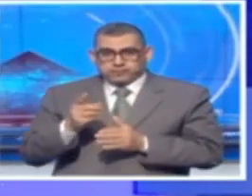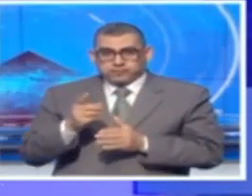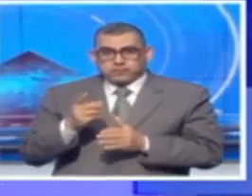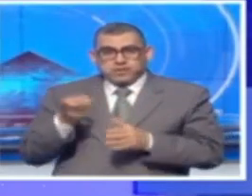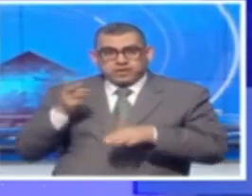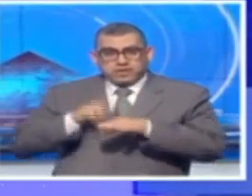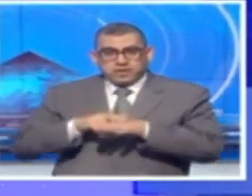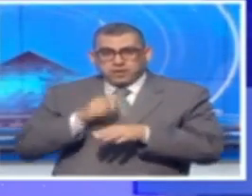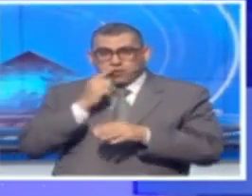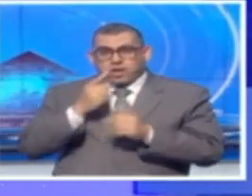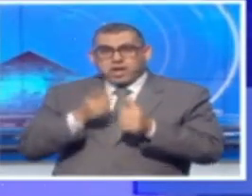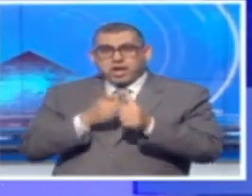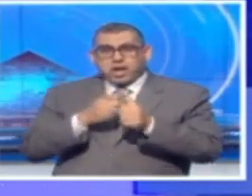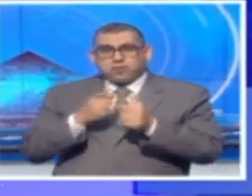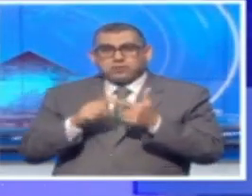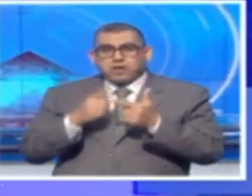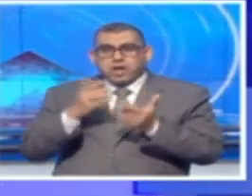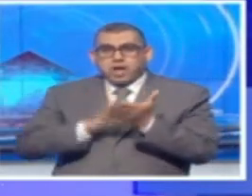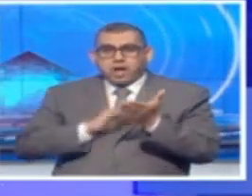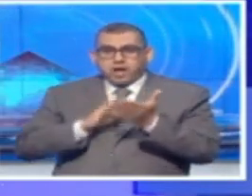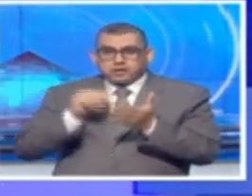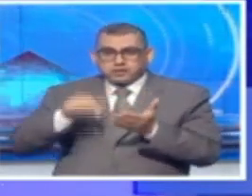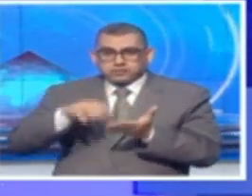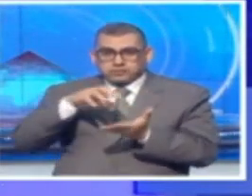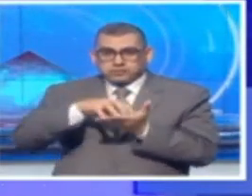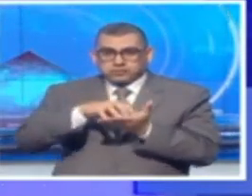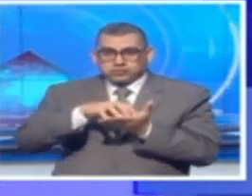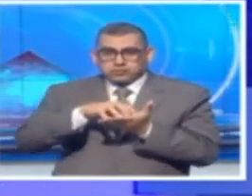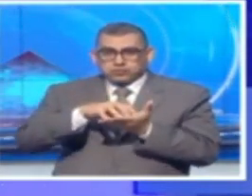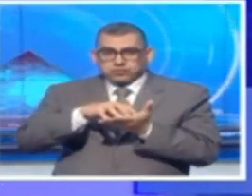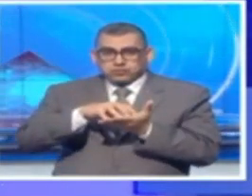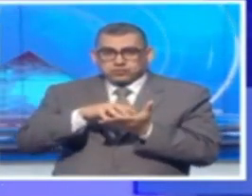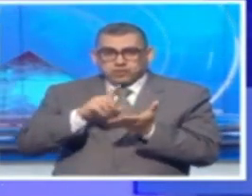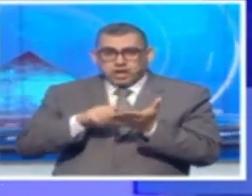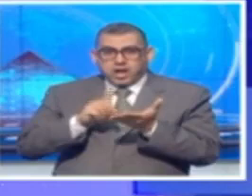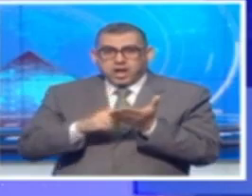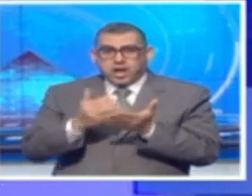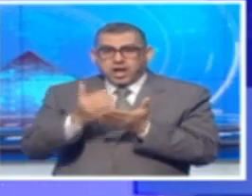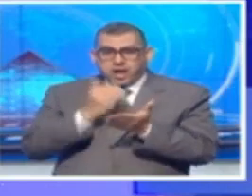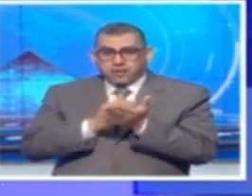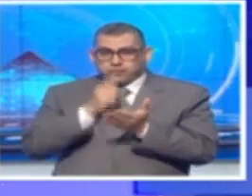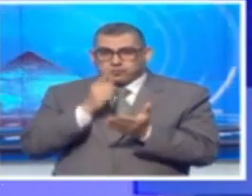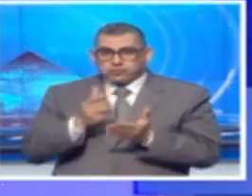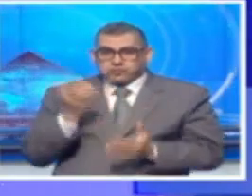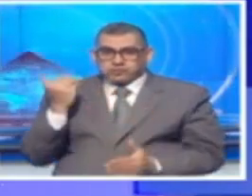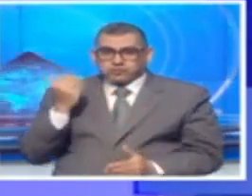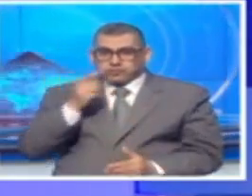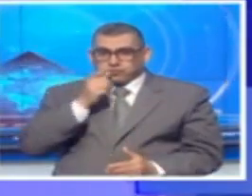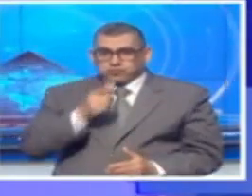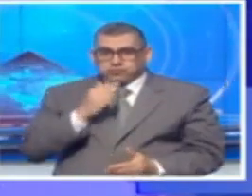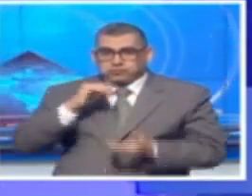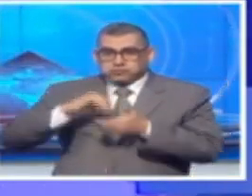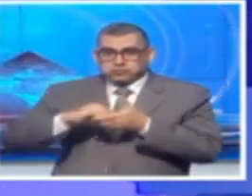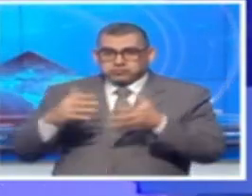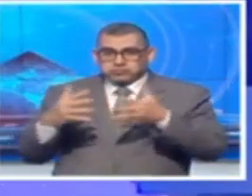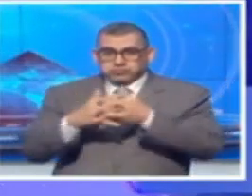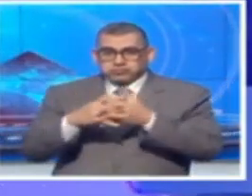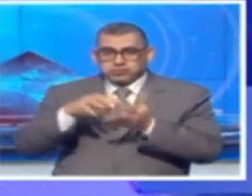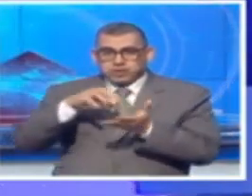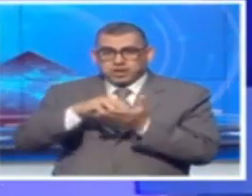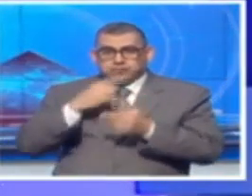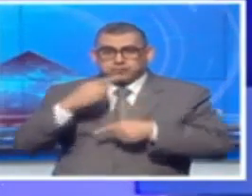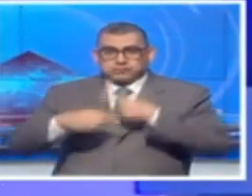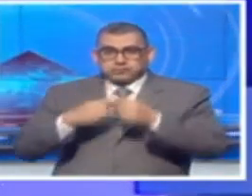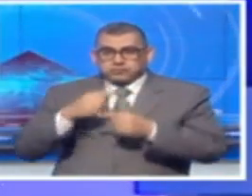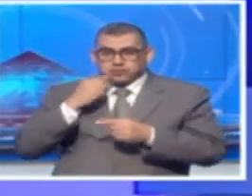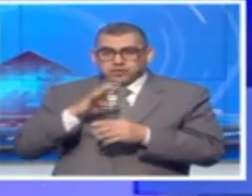من العواقب الخطيرة انك انت لم تستعد بالقواعد الرقابية او التوافق مع القواعد الرقابية القادمة